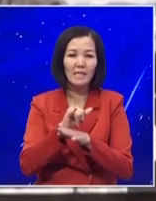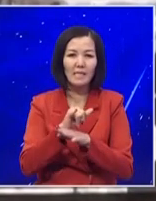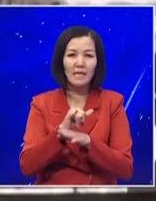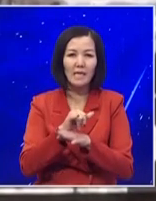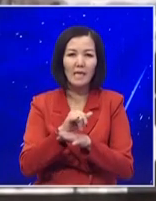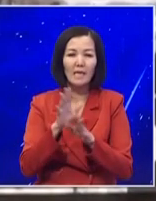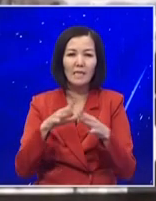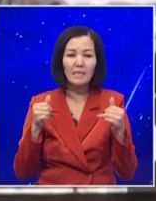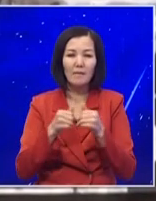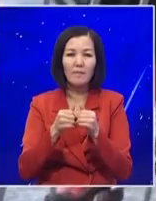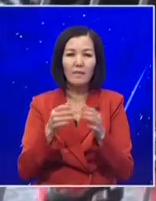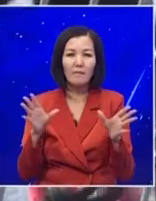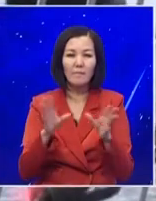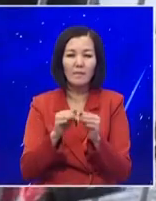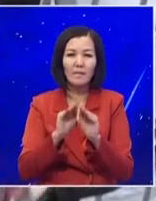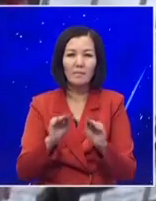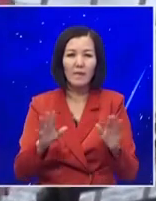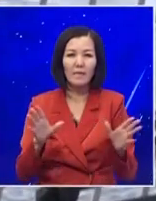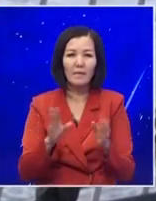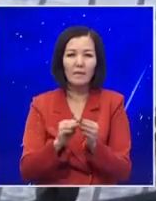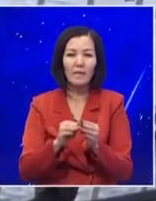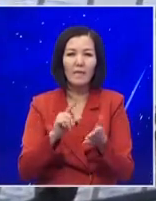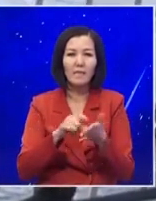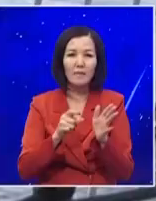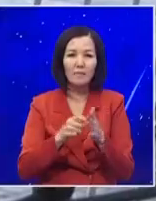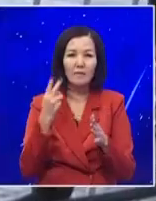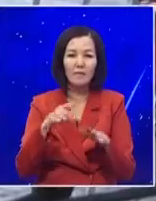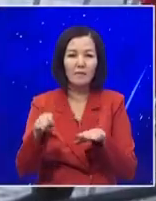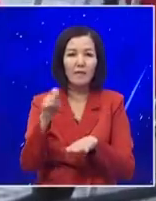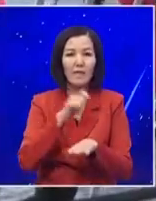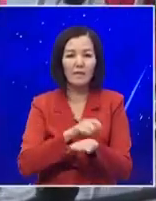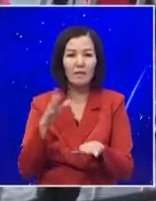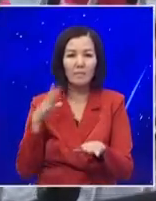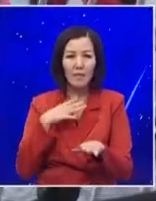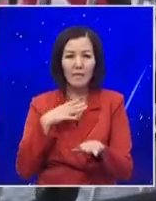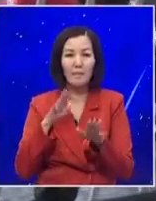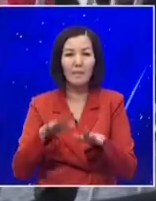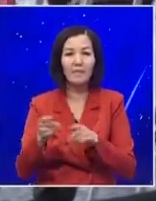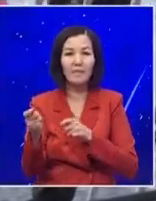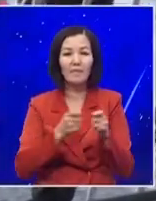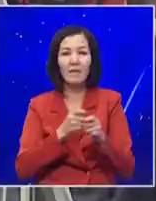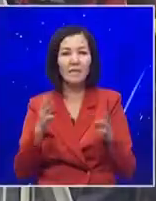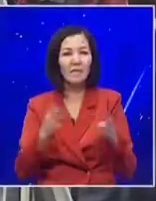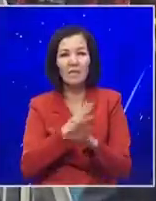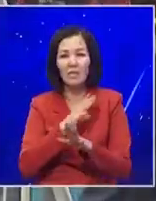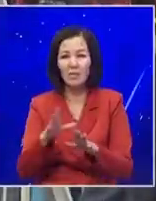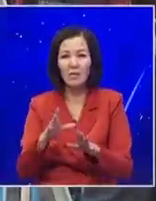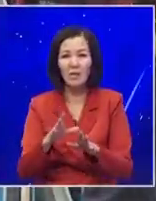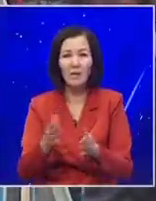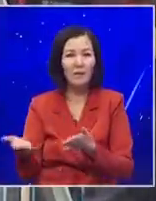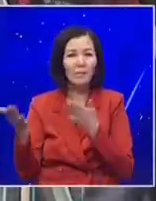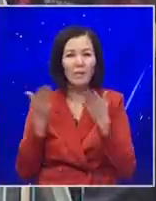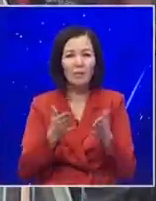с маленькими детьми, запертые в 20 квадратных метрах. Местные власти тоже не горят желанием принуждать